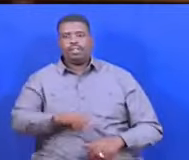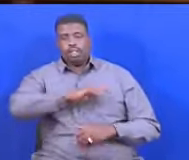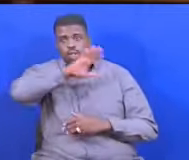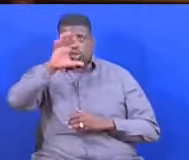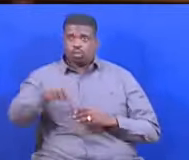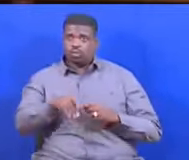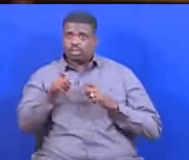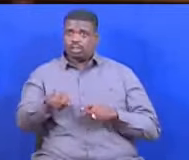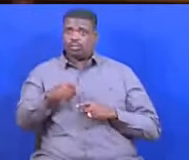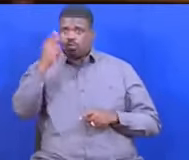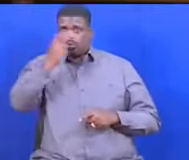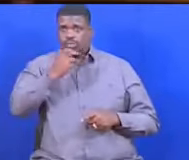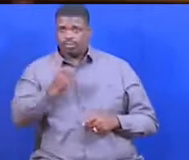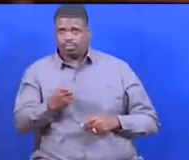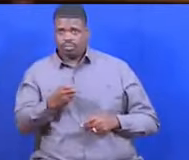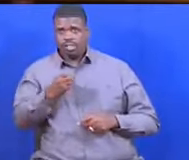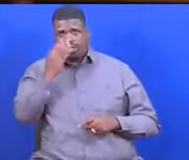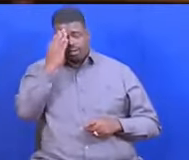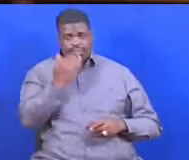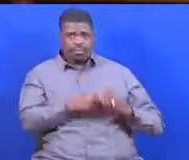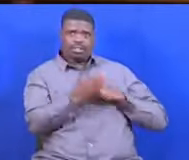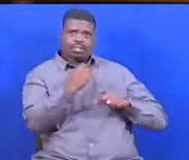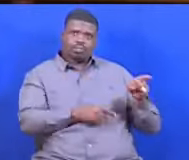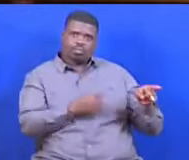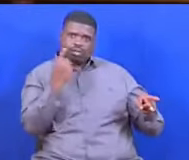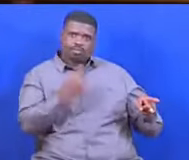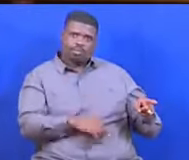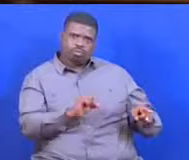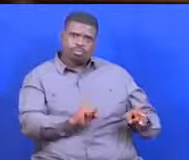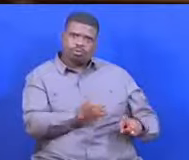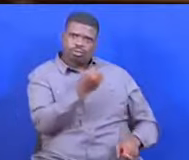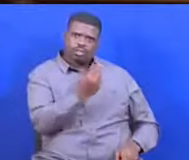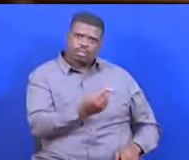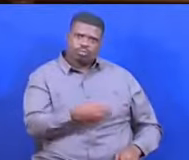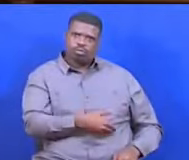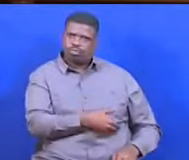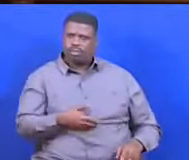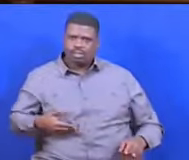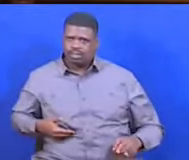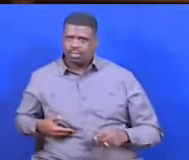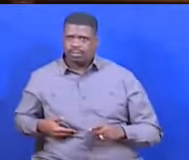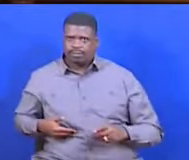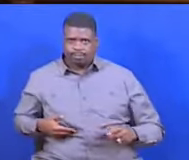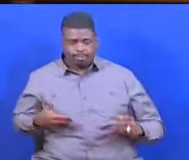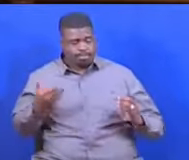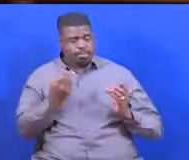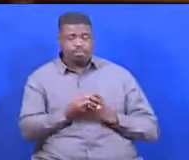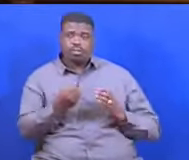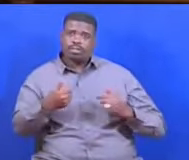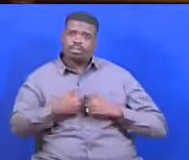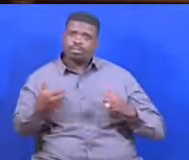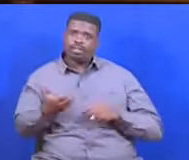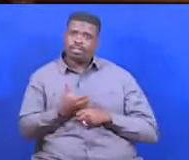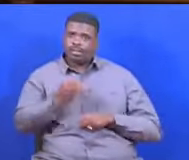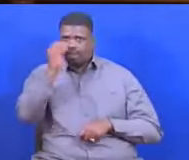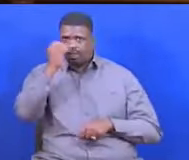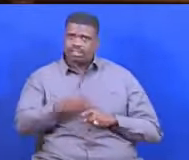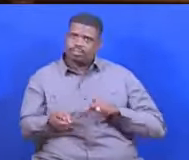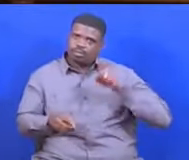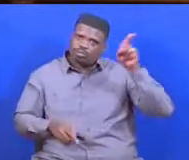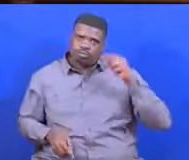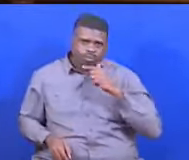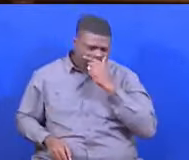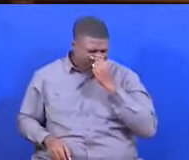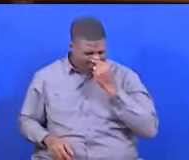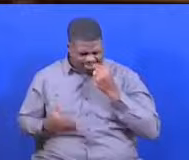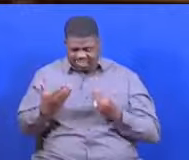hiyo ni kutafuta, najua nikienda kule huyu atapigwa milioni 3 operation, akija pamoja na mimi nitapata pasenti kubwa.